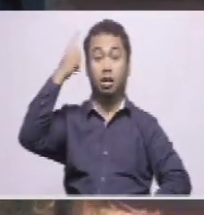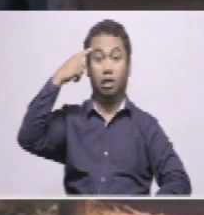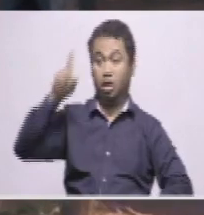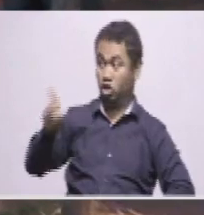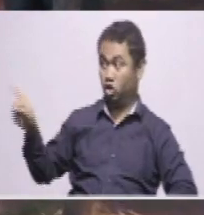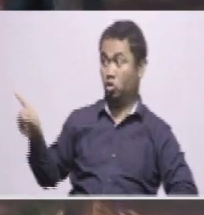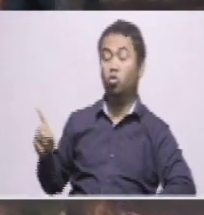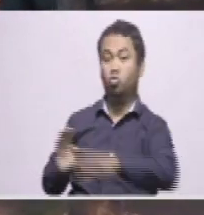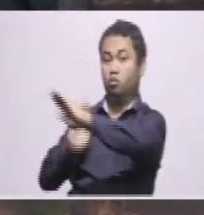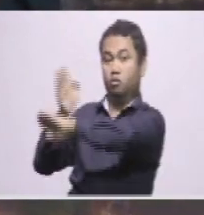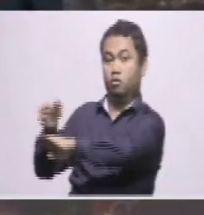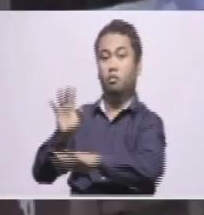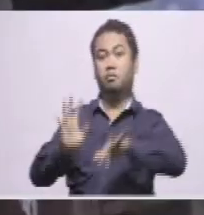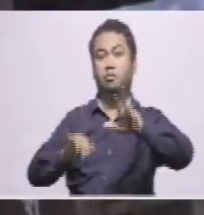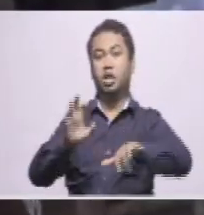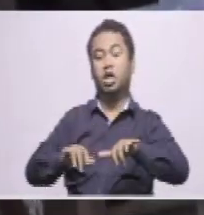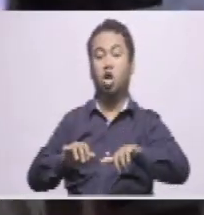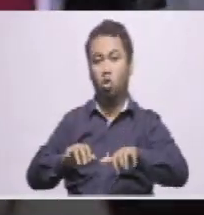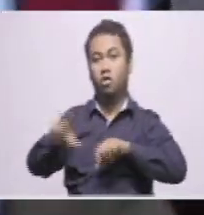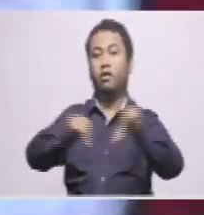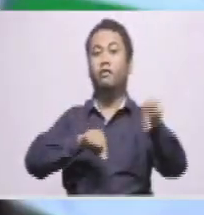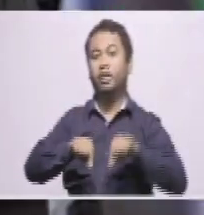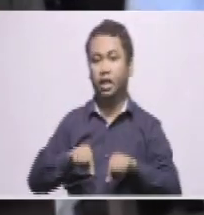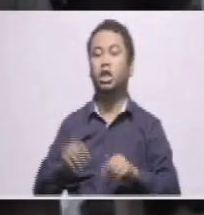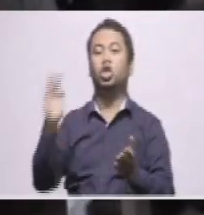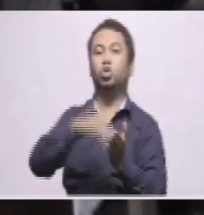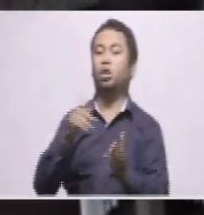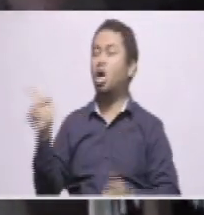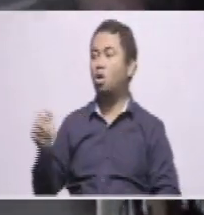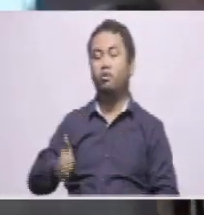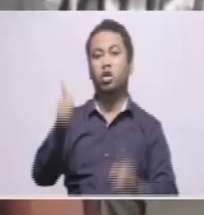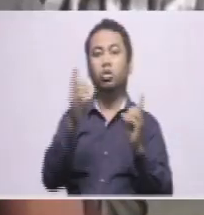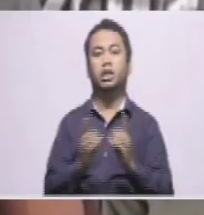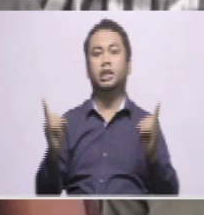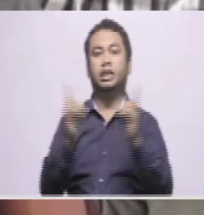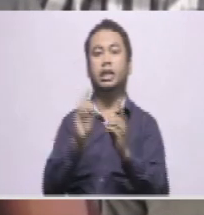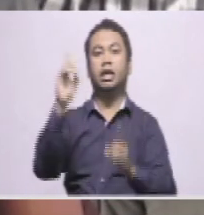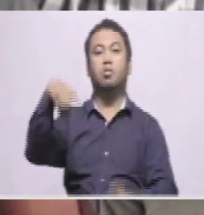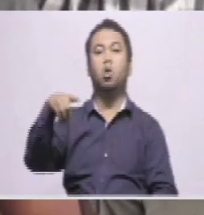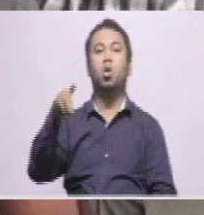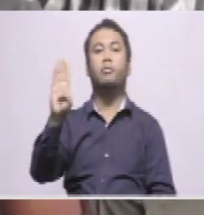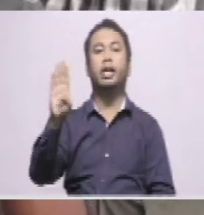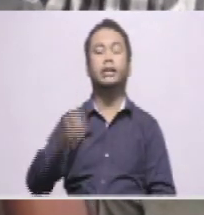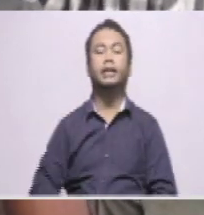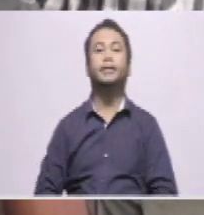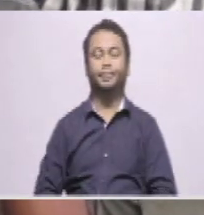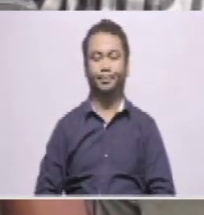birao fandatsam-bato izao dia nontrony ny lehiben'ny distrika ny Port Berger hatrany. Manentana hatrany